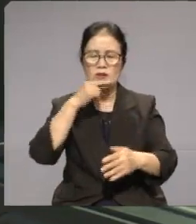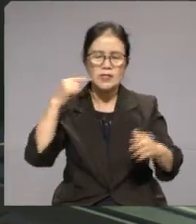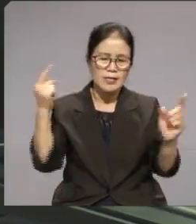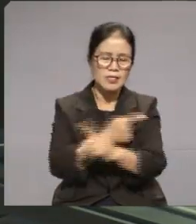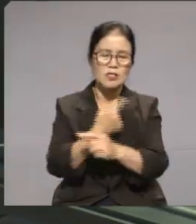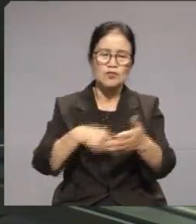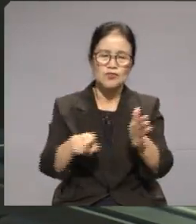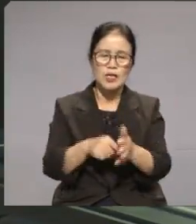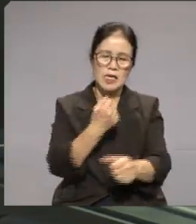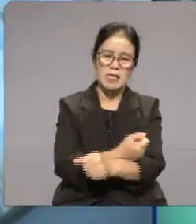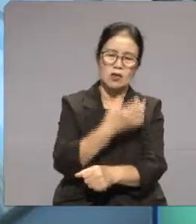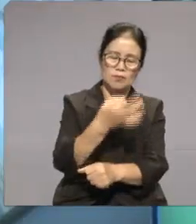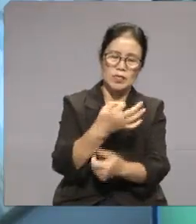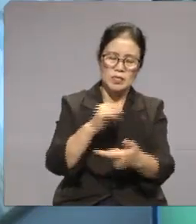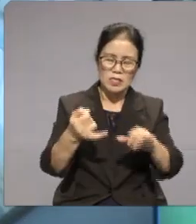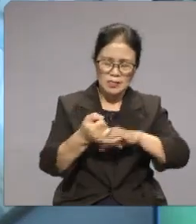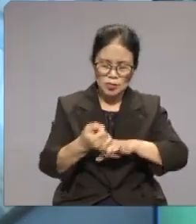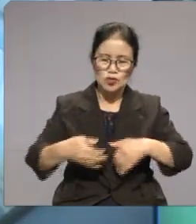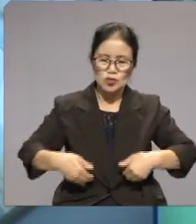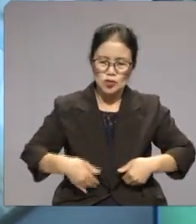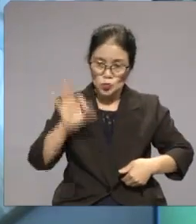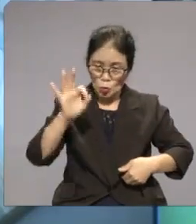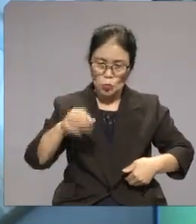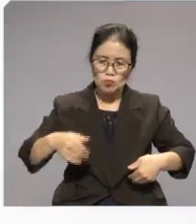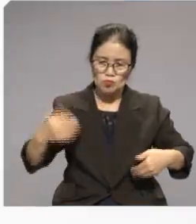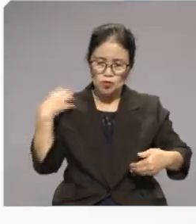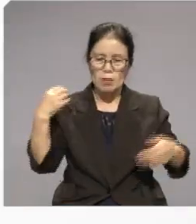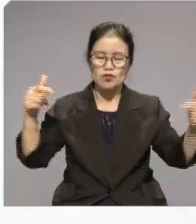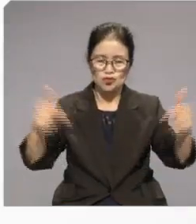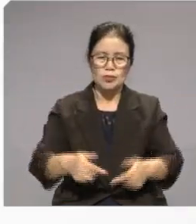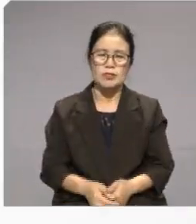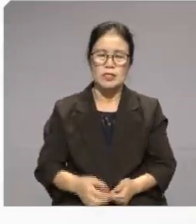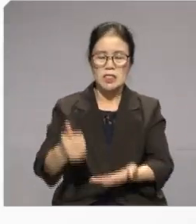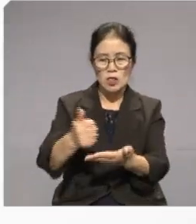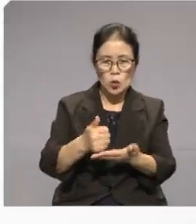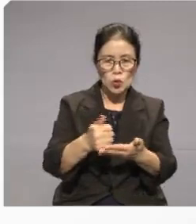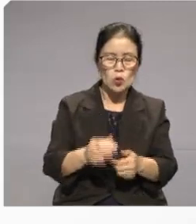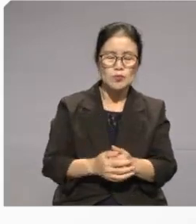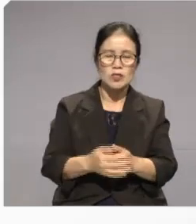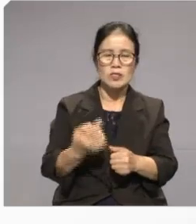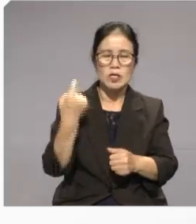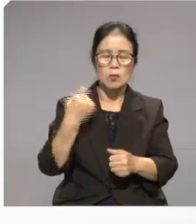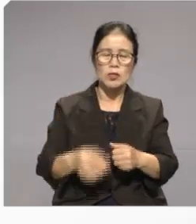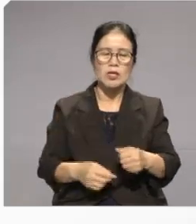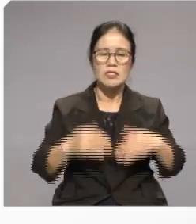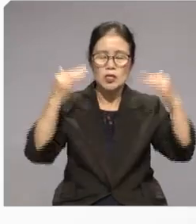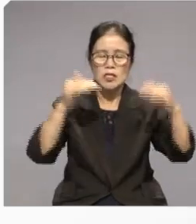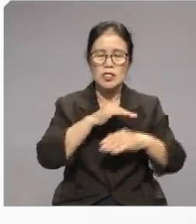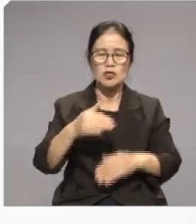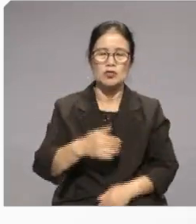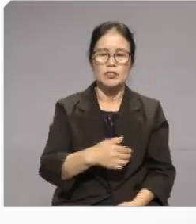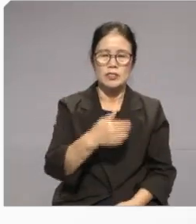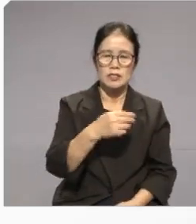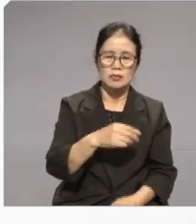위해 인건비 등 필수 비용 부담을 줄였습니다. 이용요금도 지난달부터 성인 기준